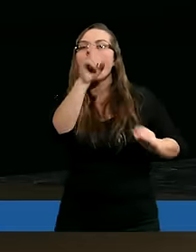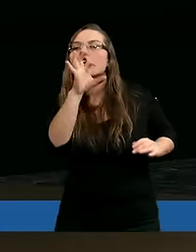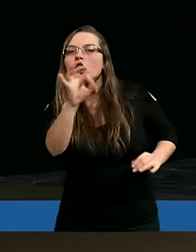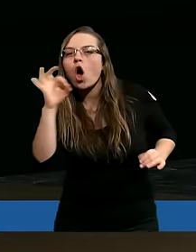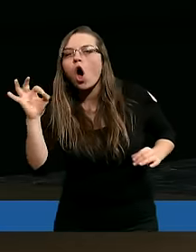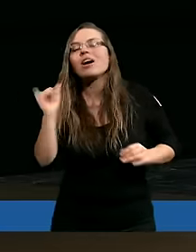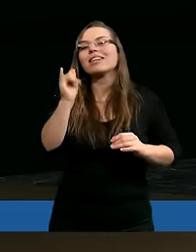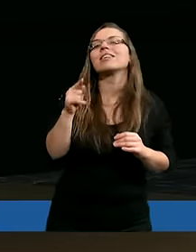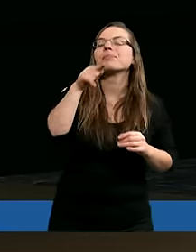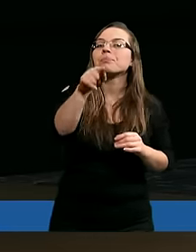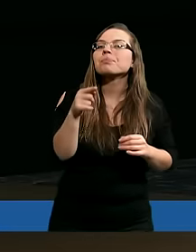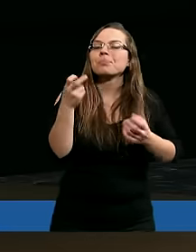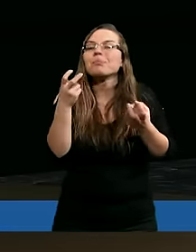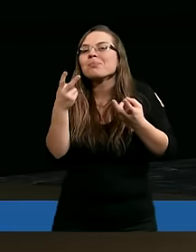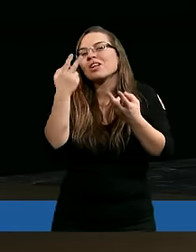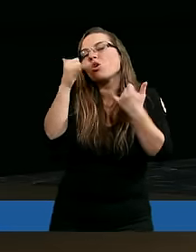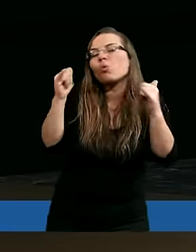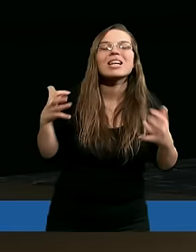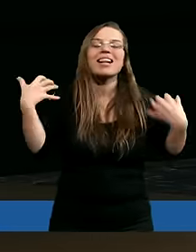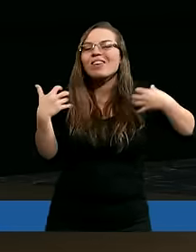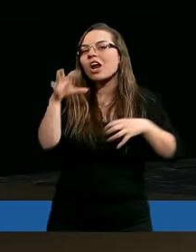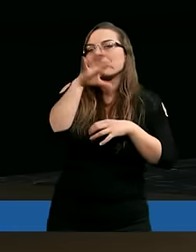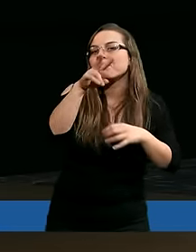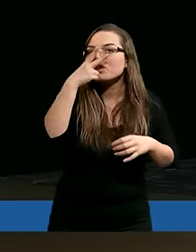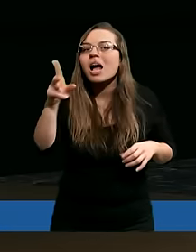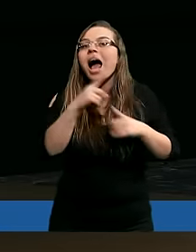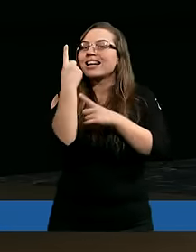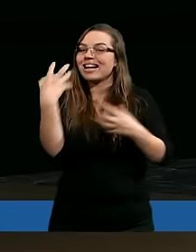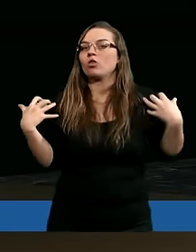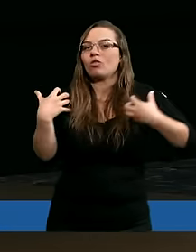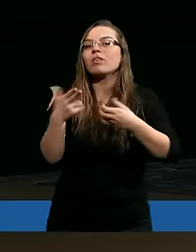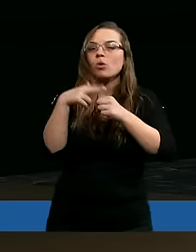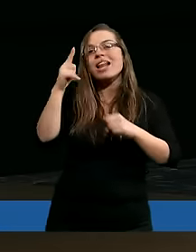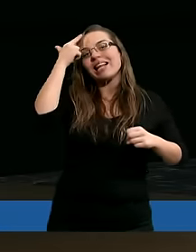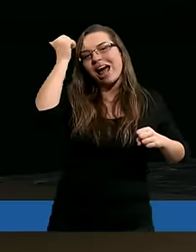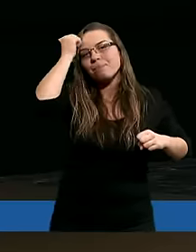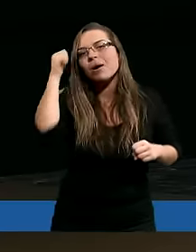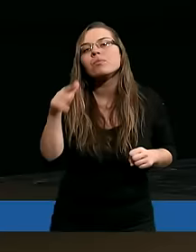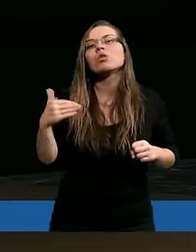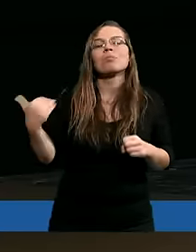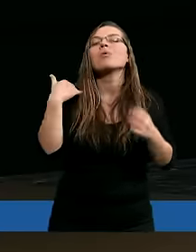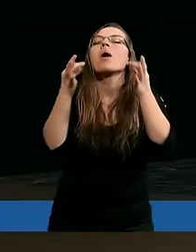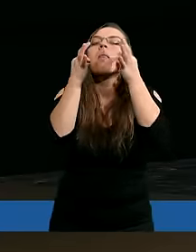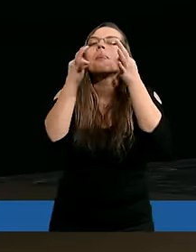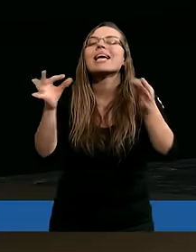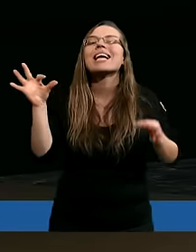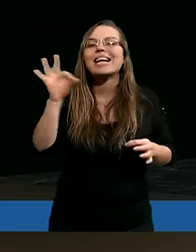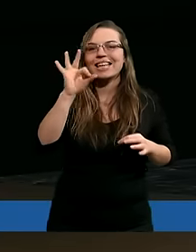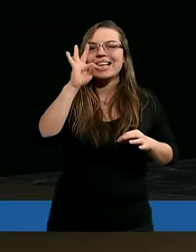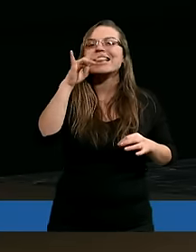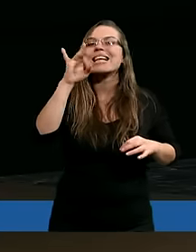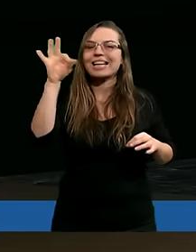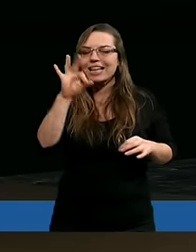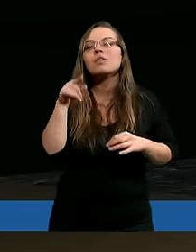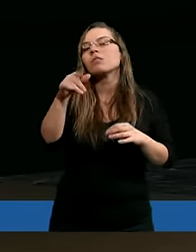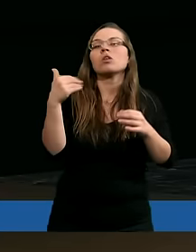I obserwowaliśmy tam różne zwierzęta, ale jedno zwierzę, które wtedy zapamiętałam, to był tygrys. Miał on